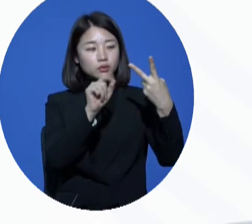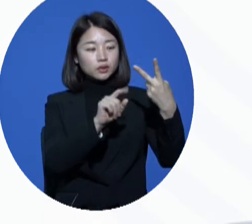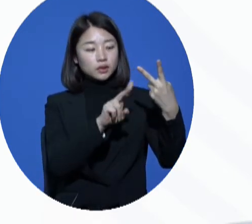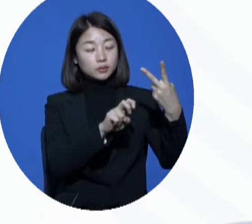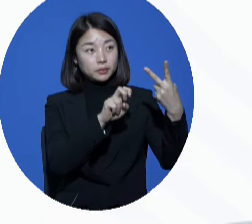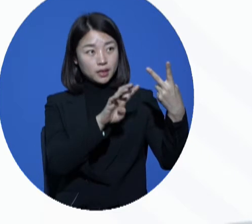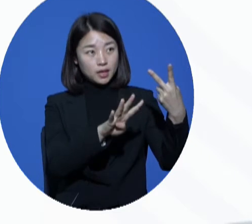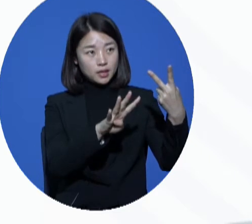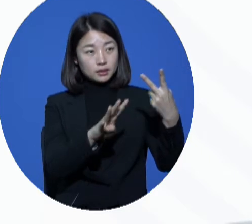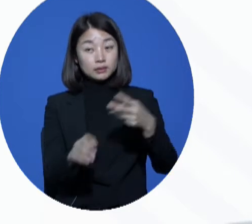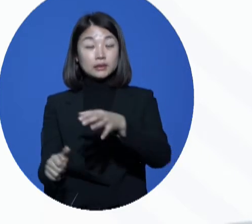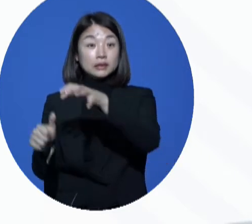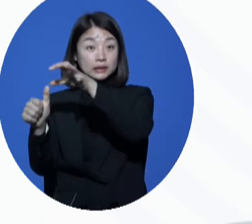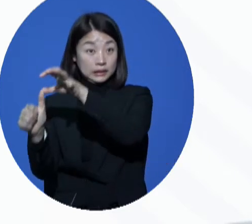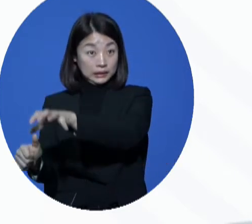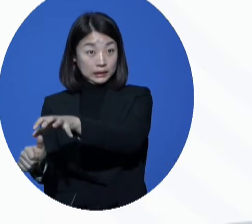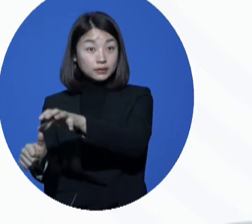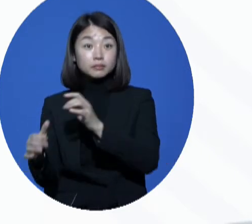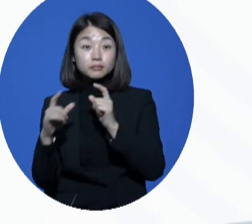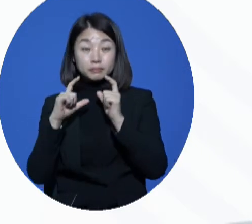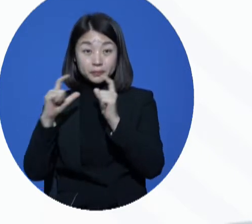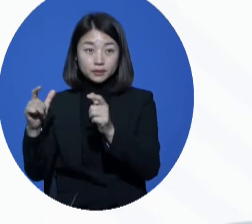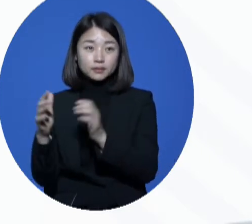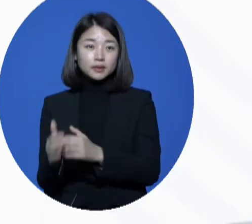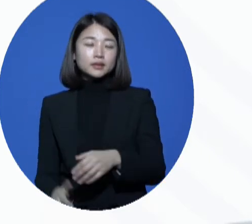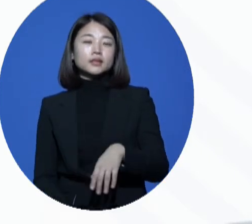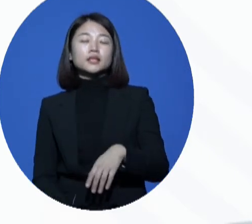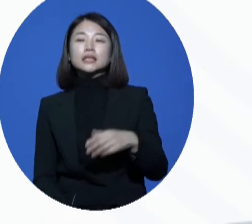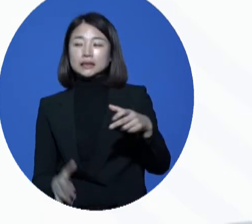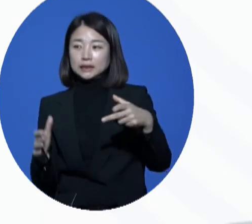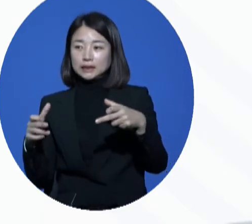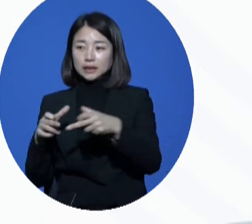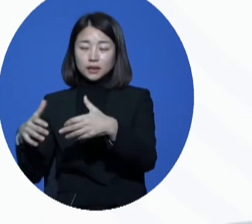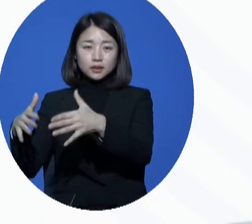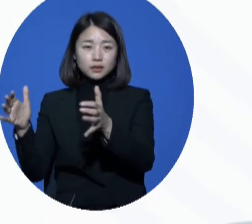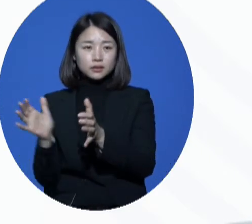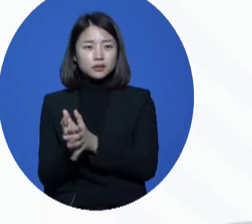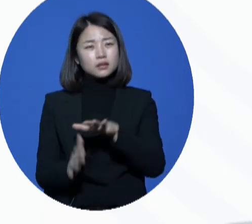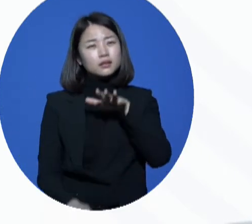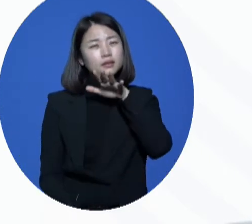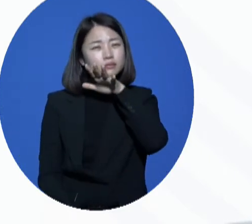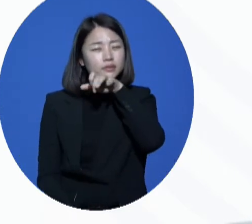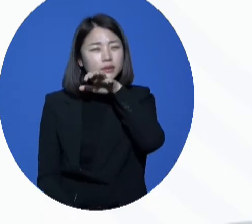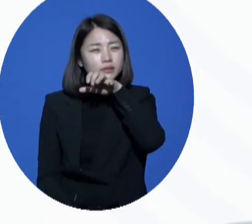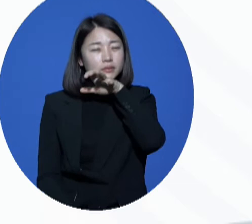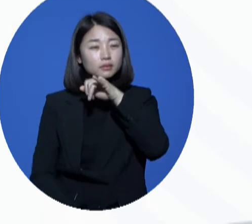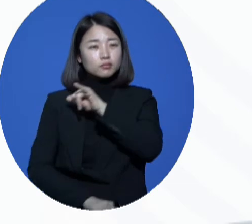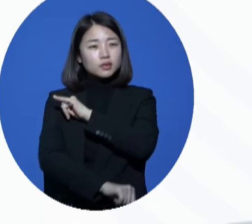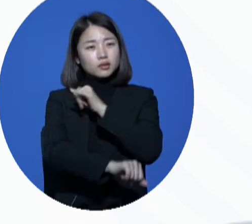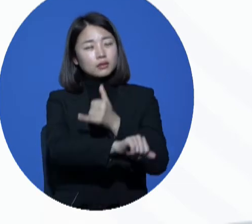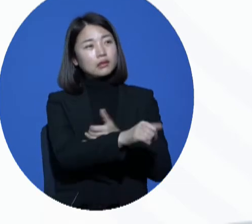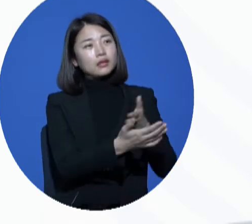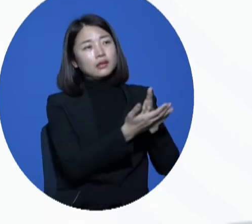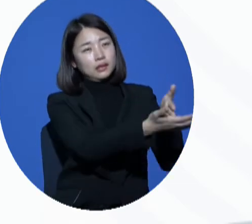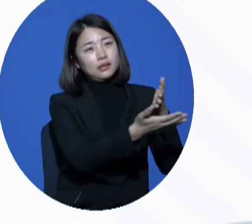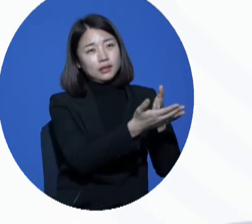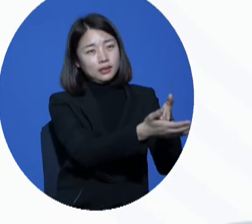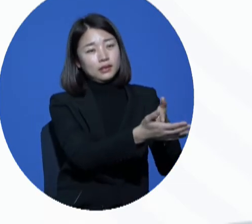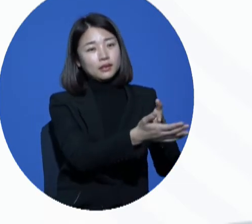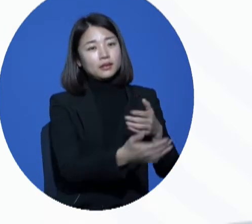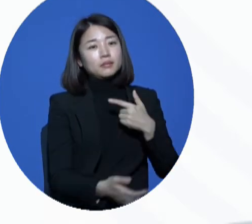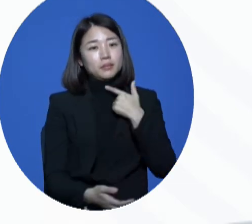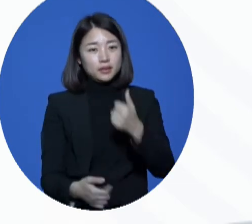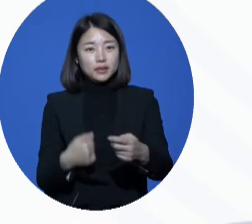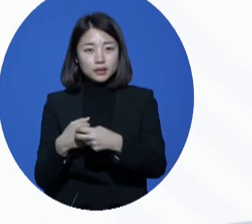조치를 발표했었고 장애인 단체에서 굉장히 반발하고 인권위에 긴급 구제 조치를 요청하면서 이제